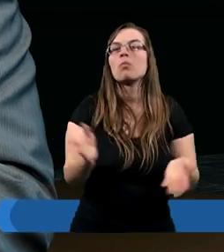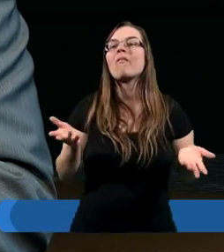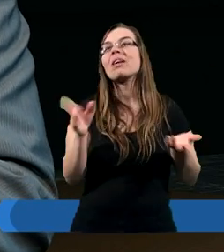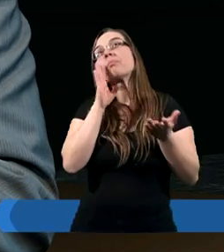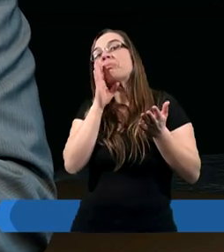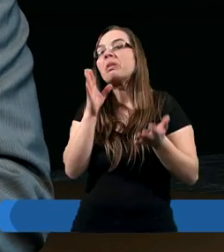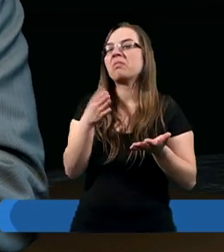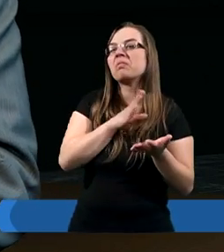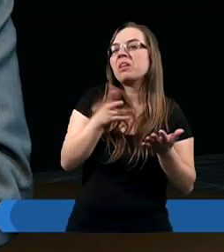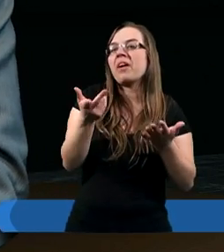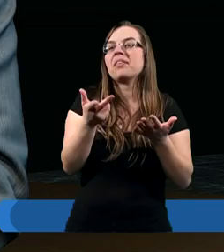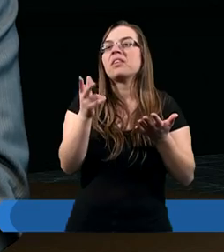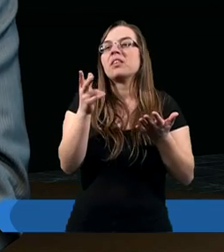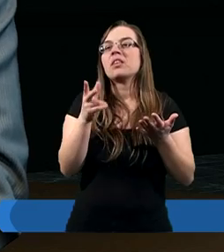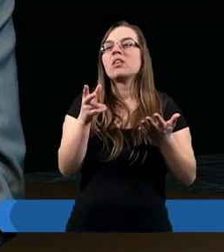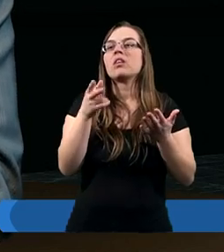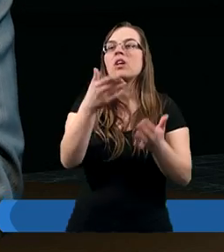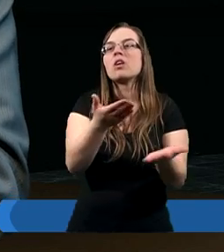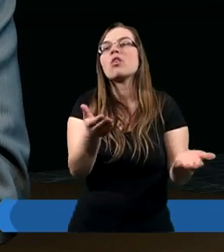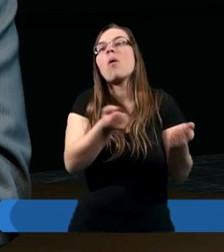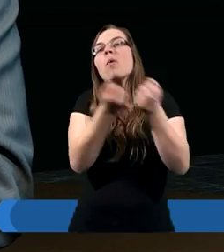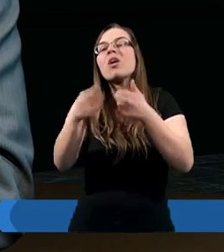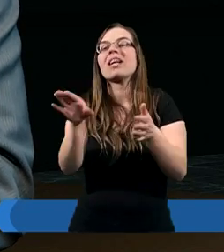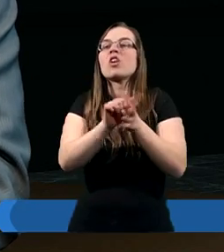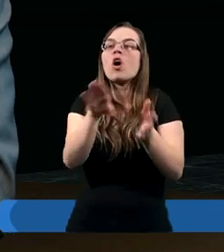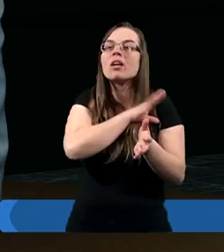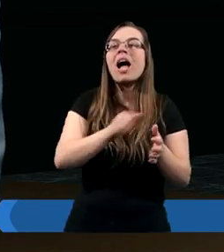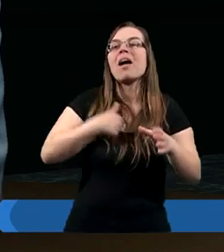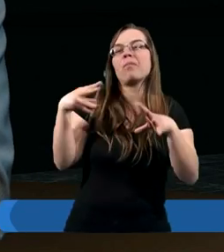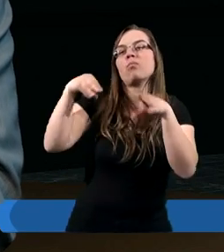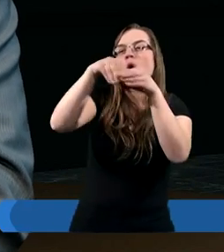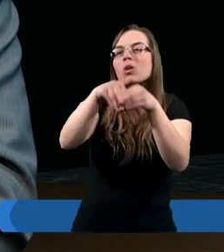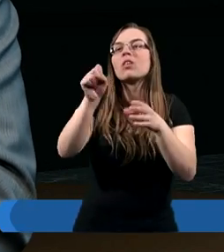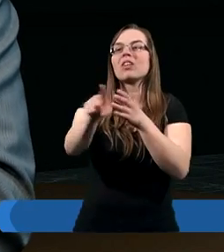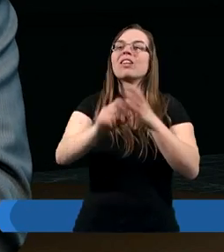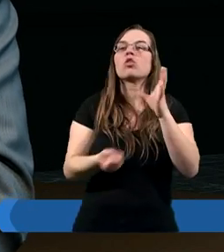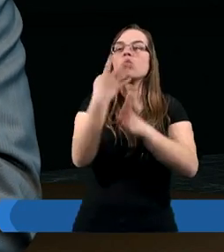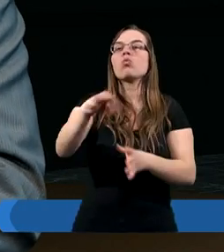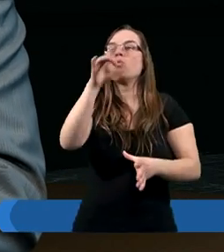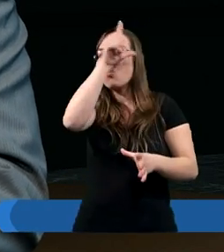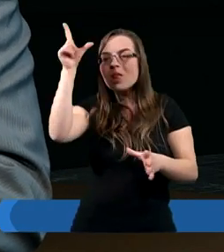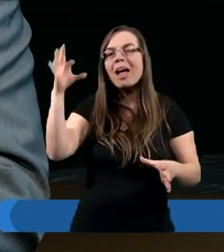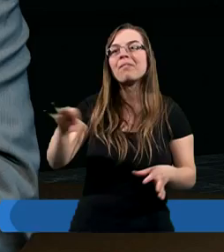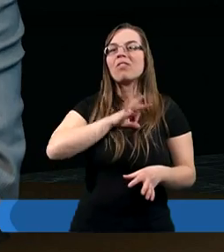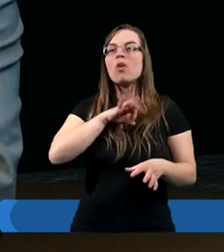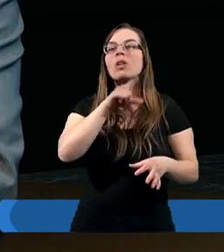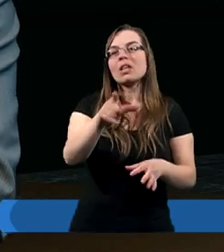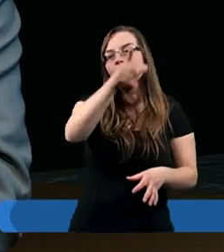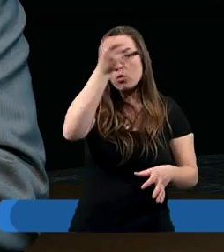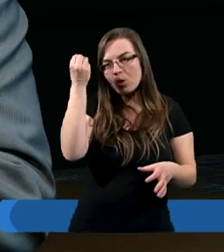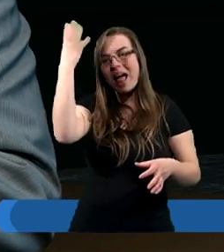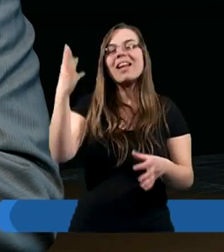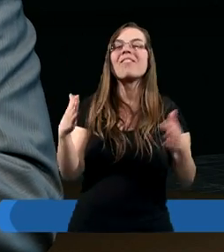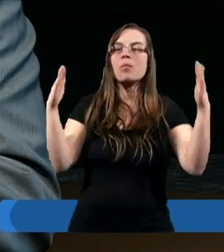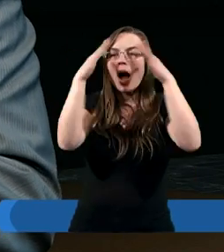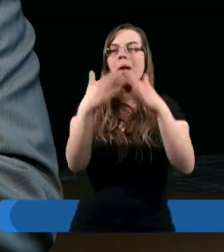śmieci. Że chce nędzarza podnieść ze śmieci, aby posadzić go z ludem swoim, tym królewskim